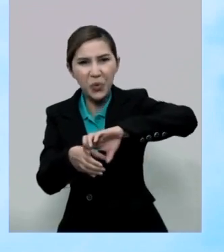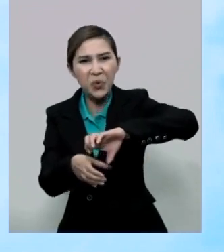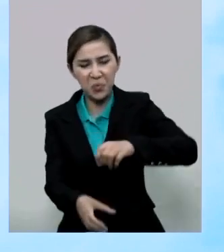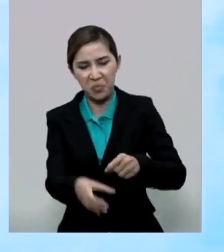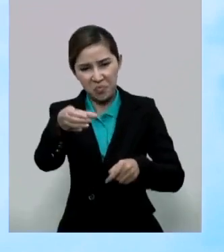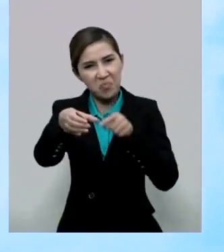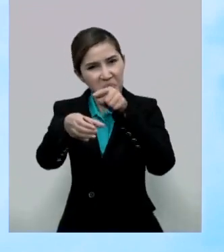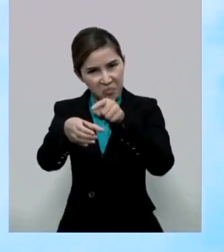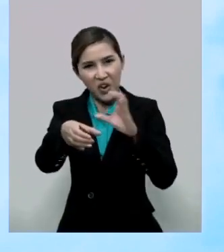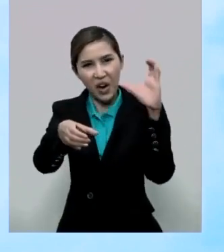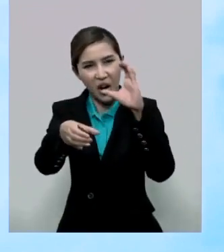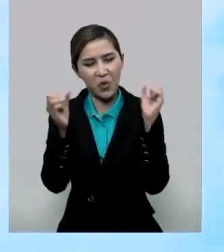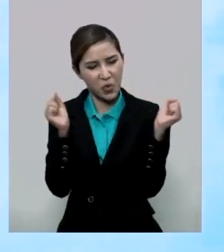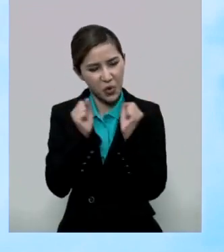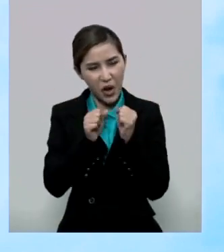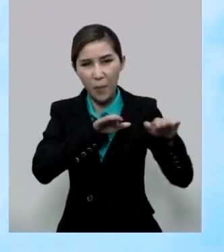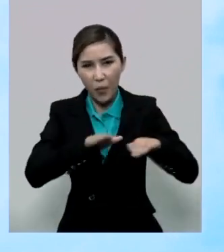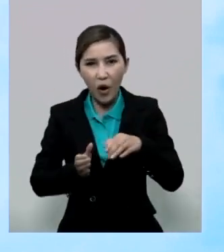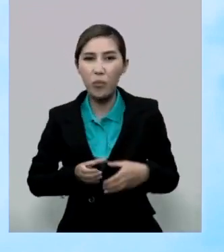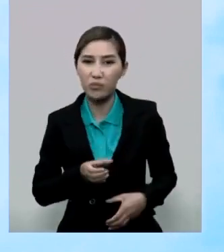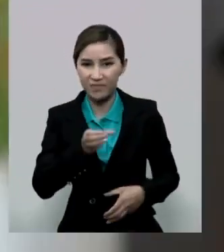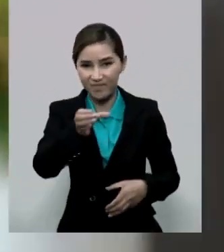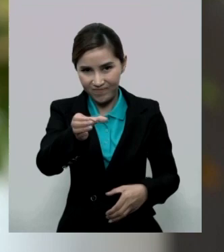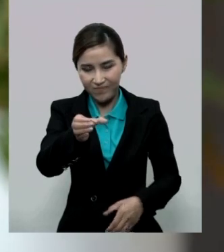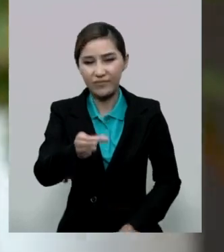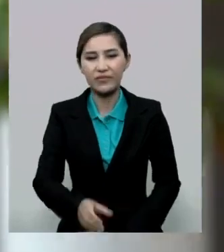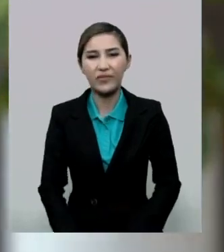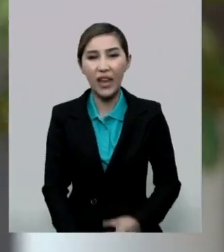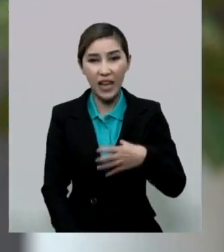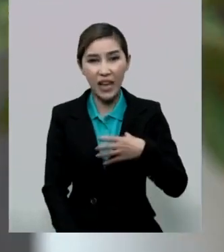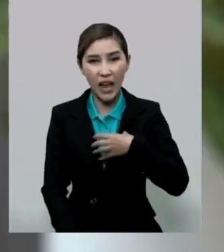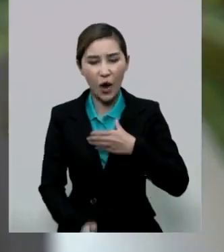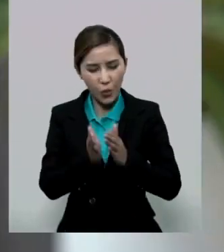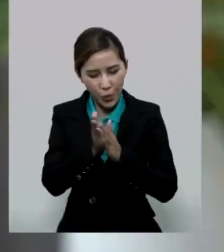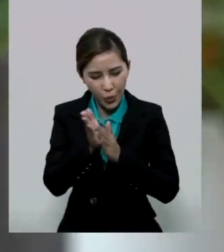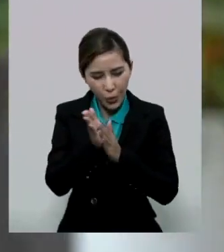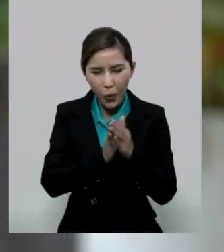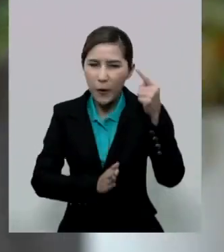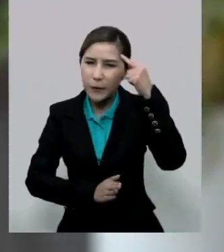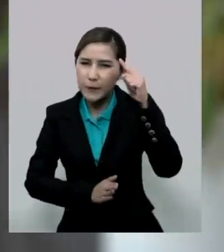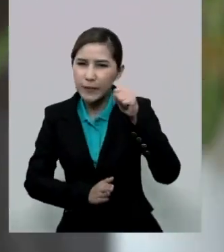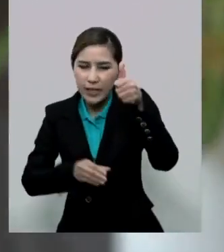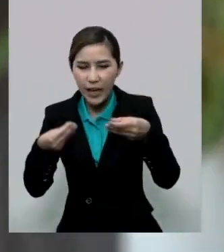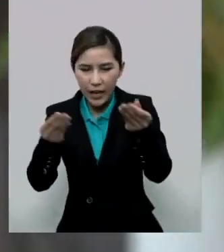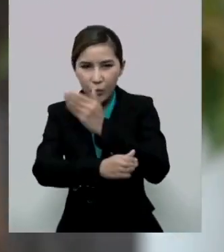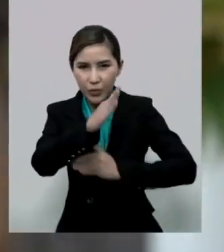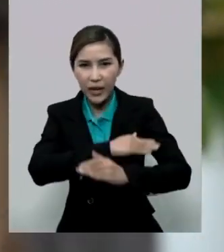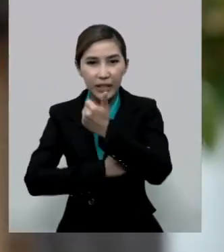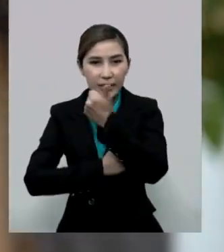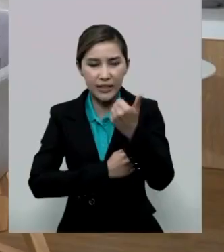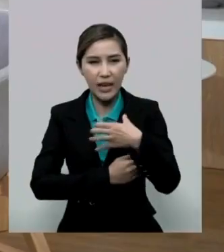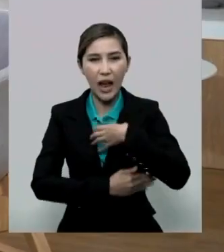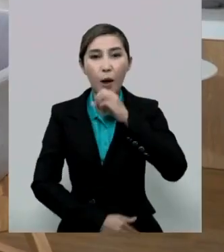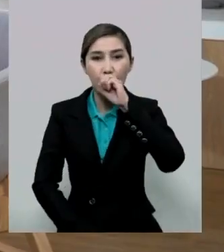านี้แหละเราก็จะได้คาปูชิโน่เย็นพร้อมที่จะเสิร์ฟแล้วครับ อยากให้พี่แตงส่งต่อแรงบันดาลใจแล้วก็พลังบวกให้กับคนพิการคนอื่นๆหน่อย